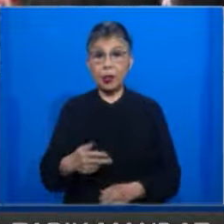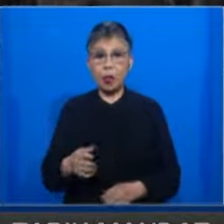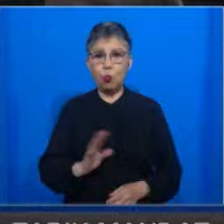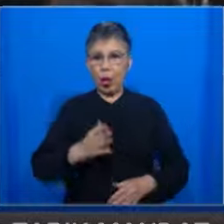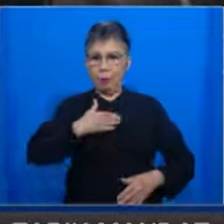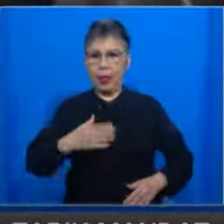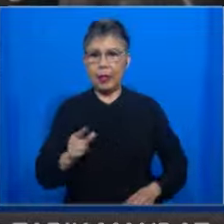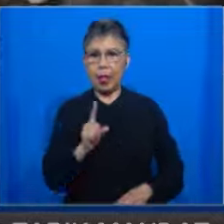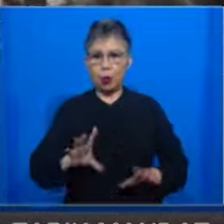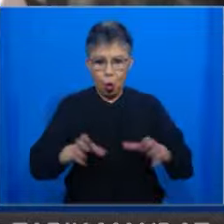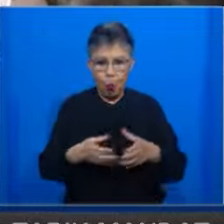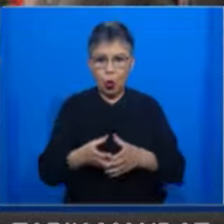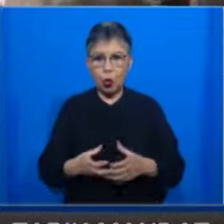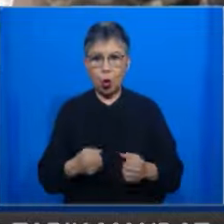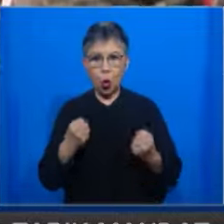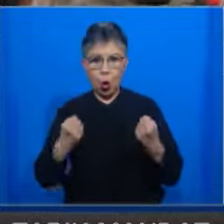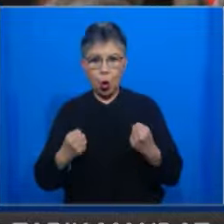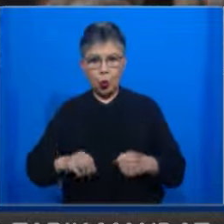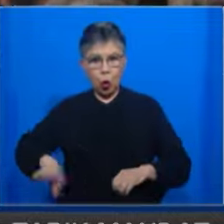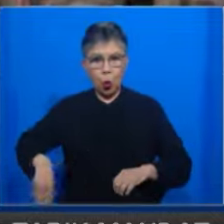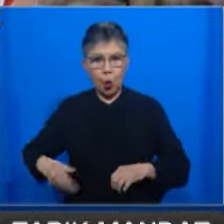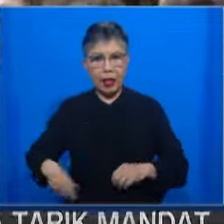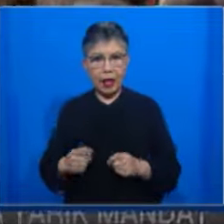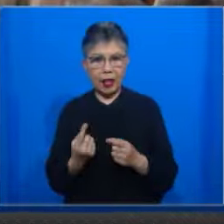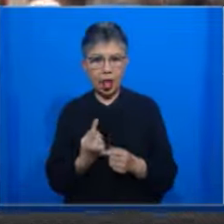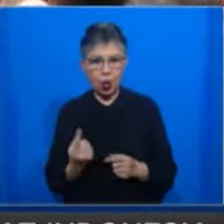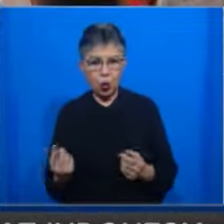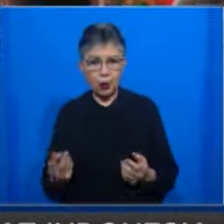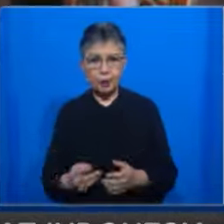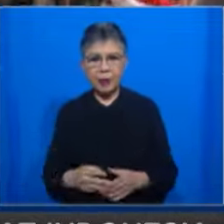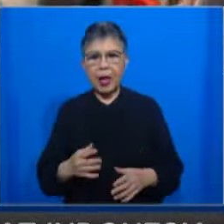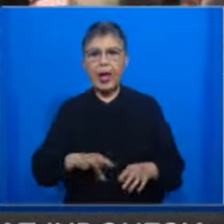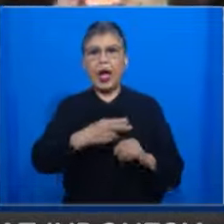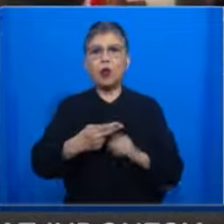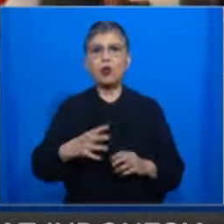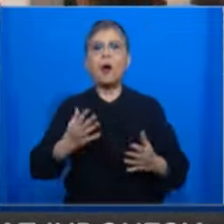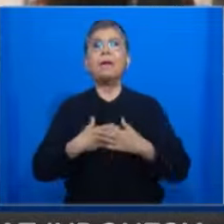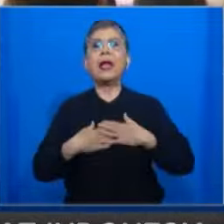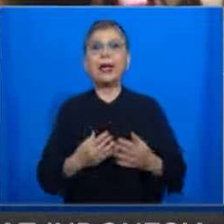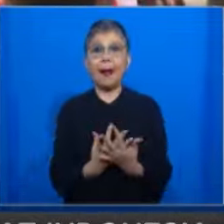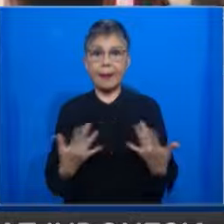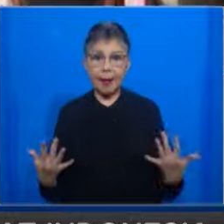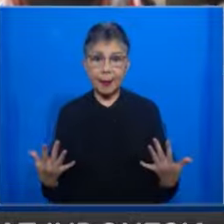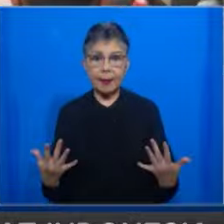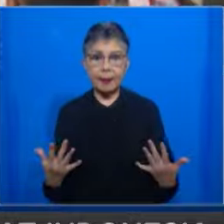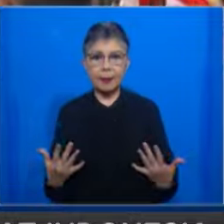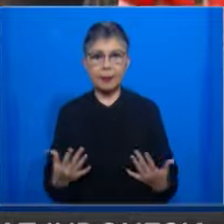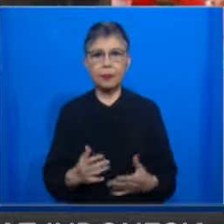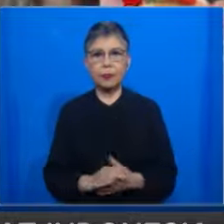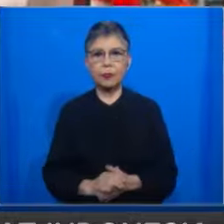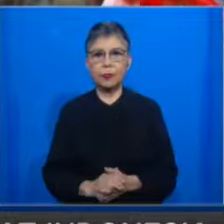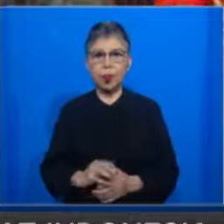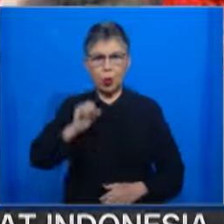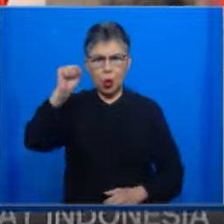milik suatu perkumpulan keluarga tertentu, sehingga Indonesia adalah milik rakyat, dan menghimbau kepada seluruh demonstran untuk melakukan aksi unjuk